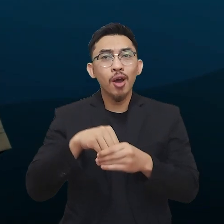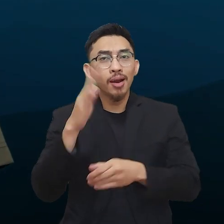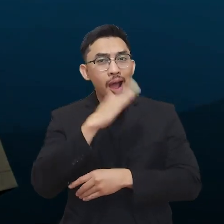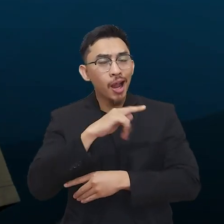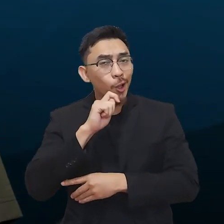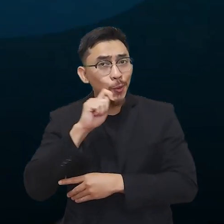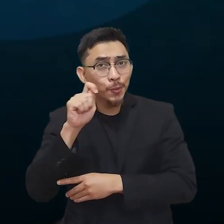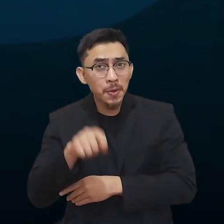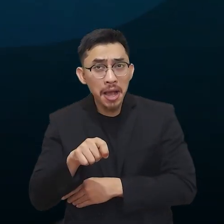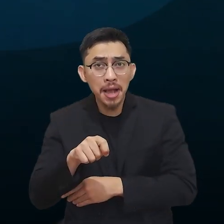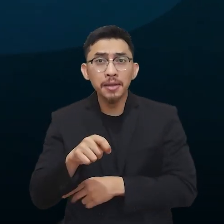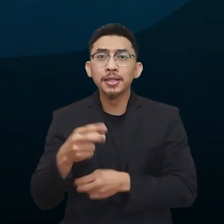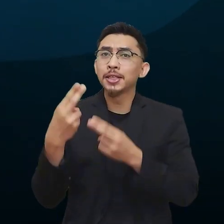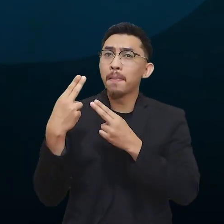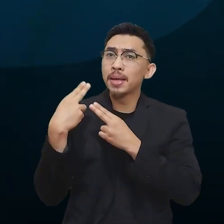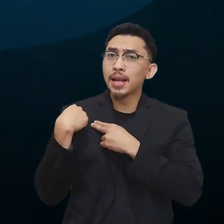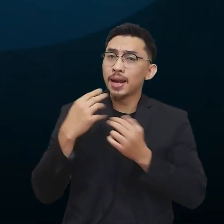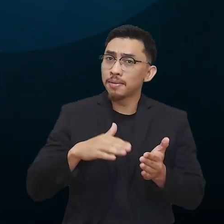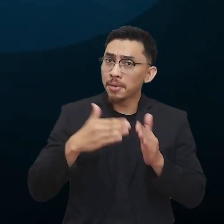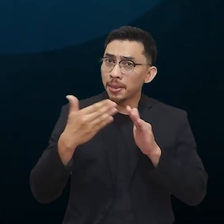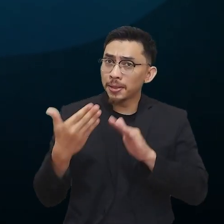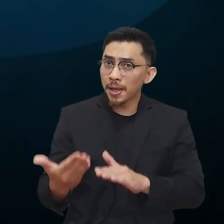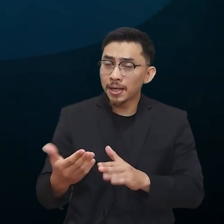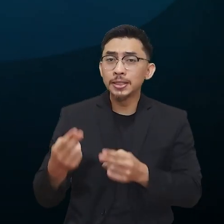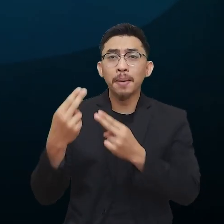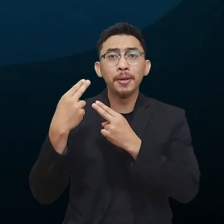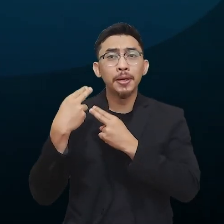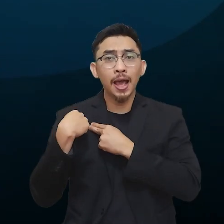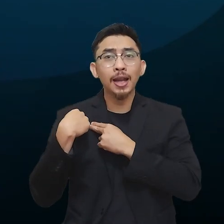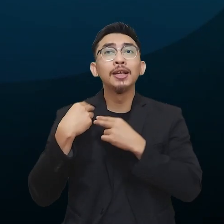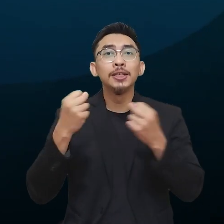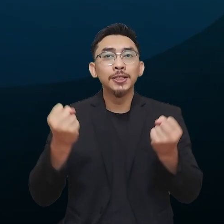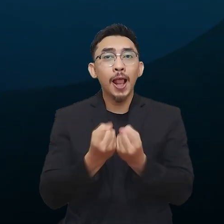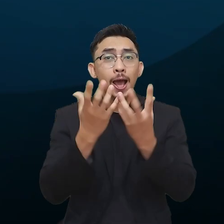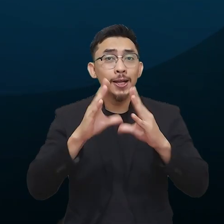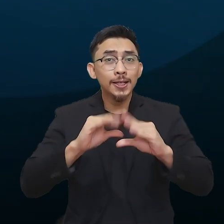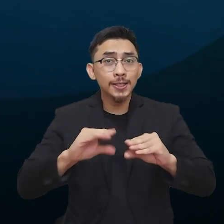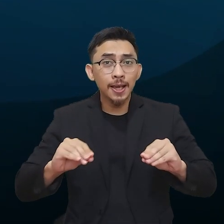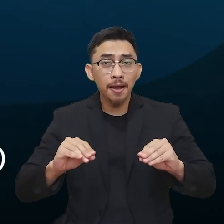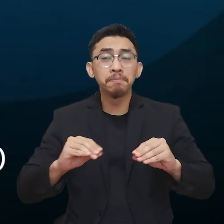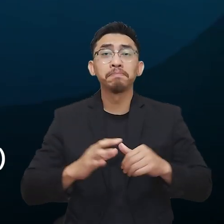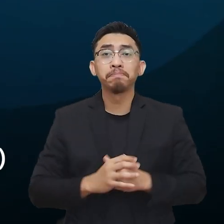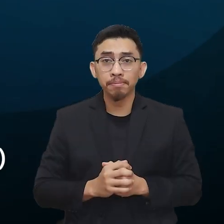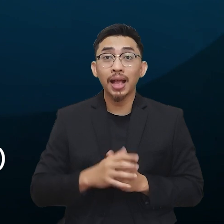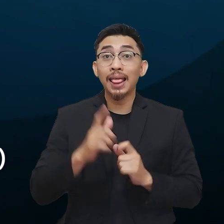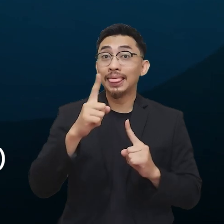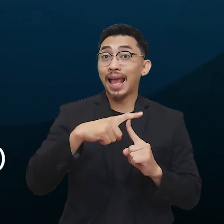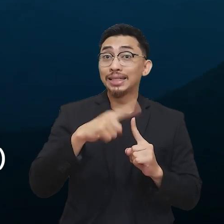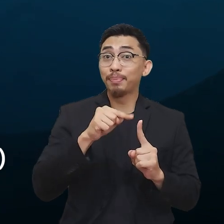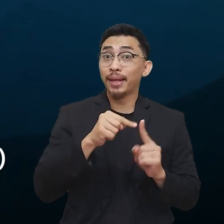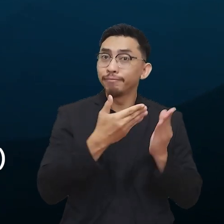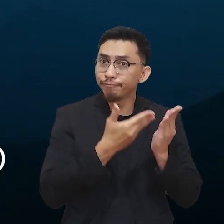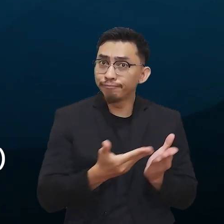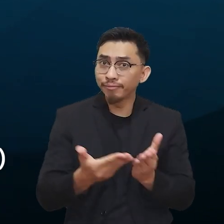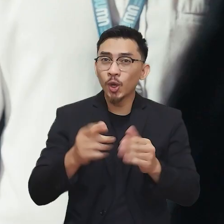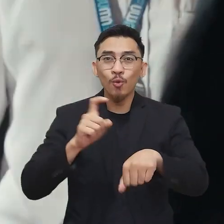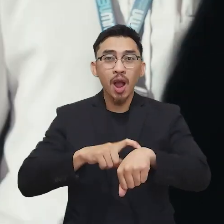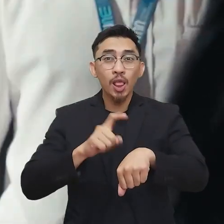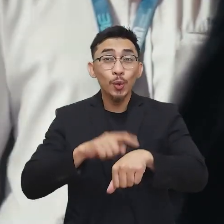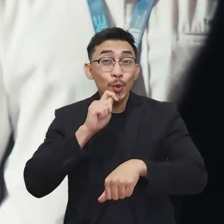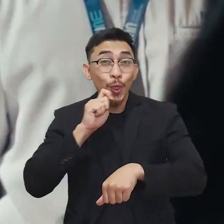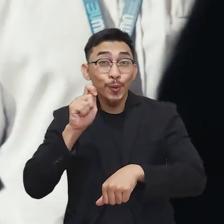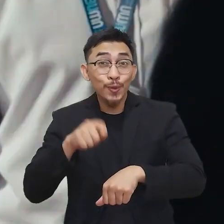Melalui layanan dana pensiun, tabungan hari tua, jaminan kematian, dan jaminan kecelakaan kerja,